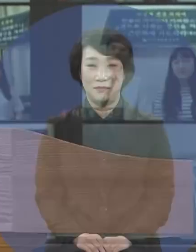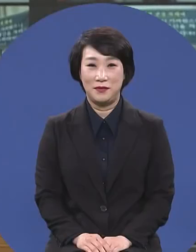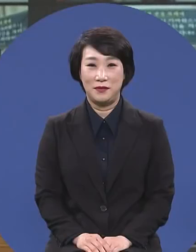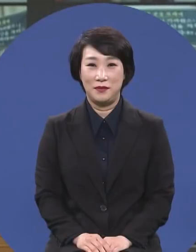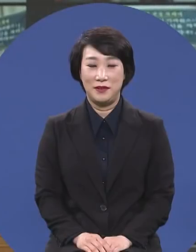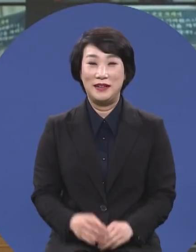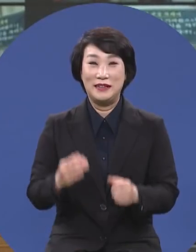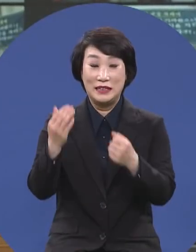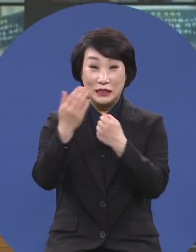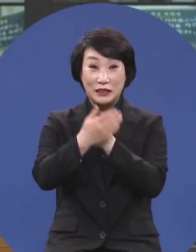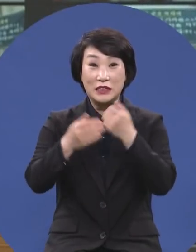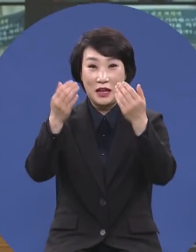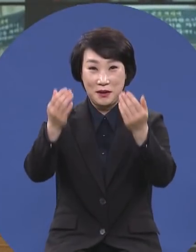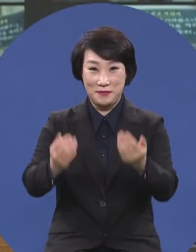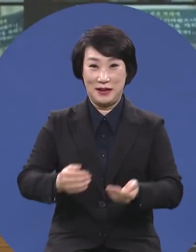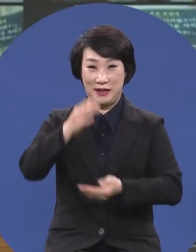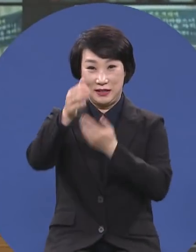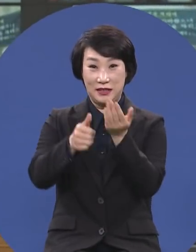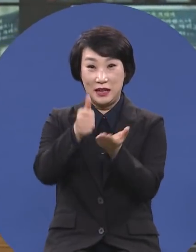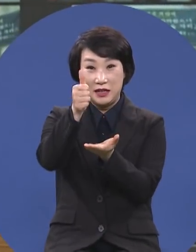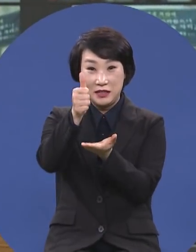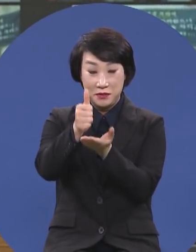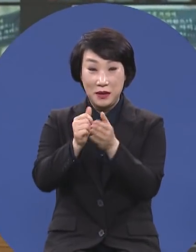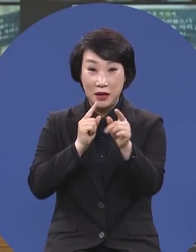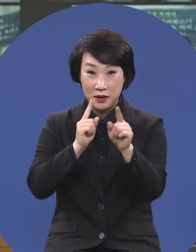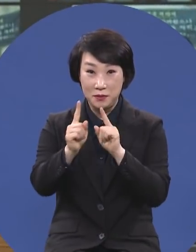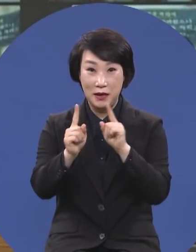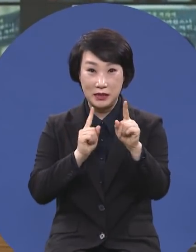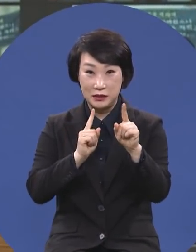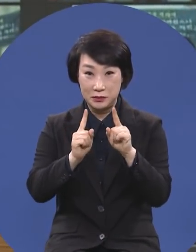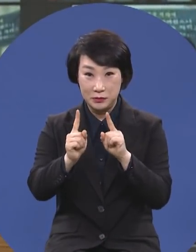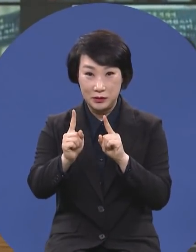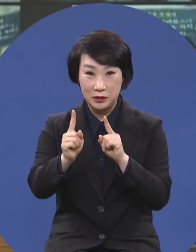은혜 받으실 하나님 말씀은